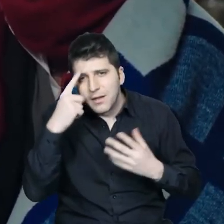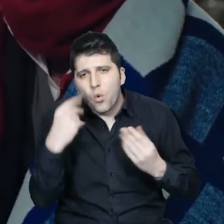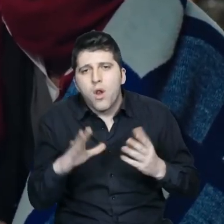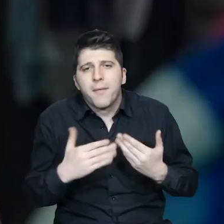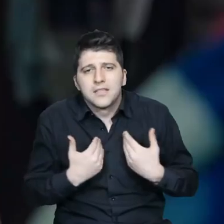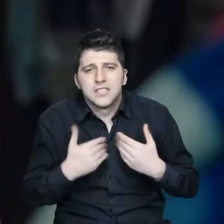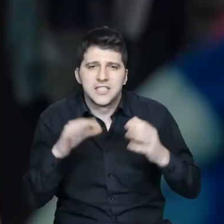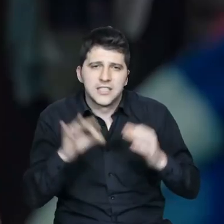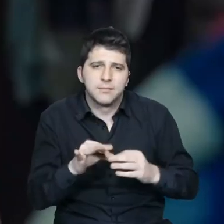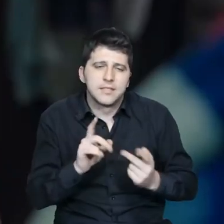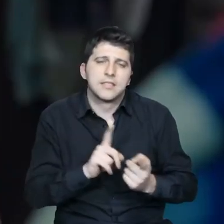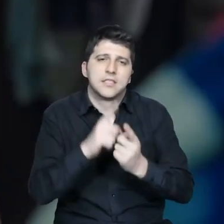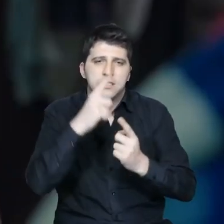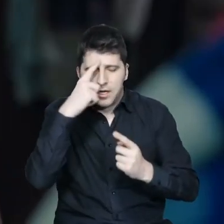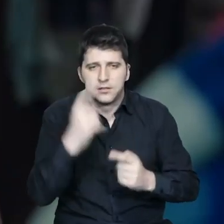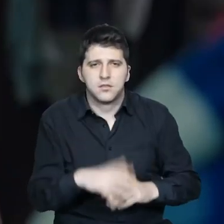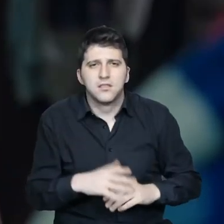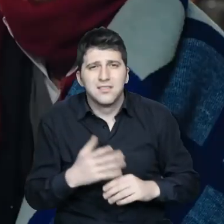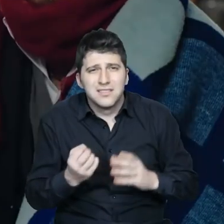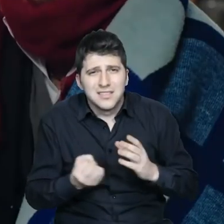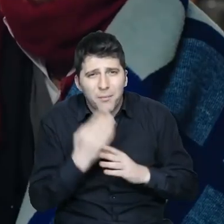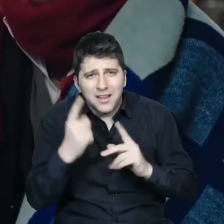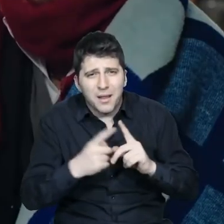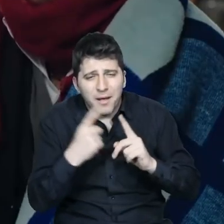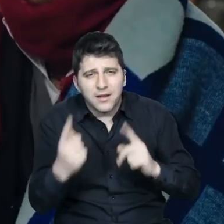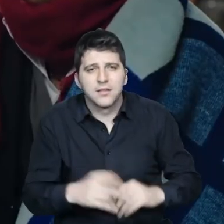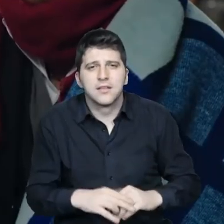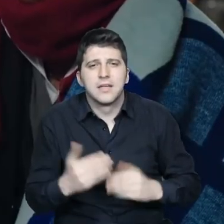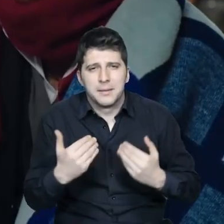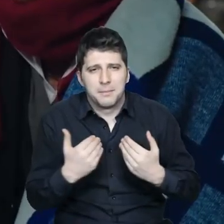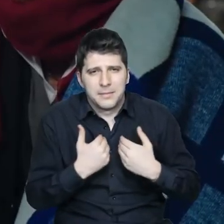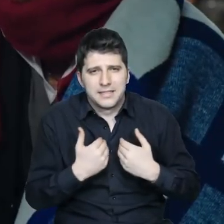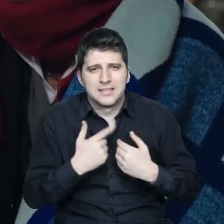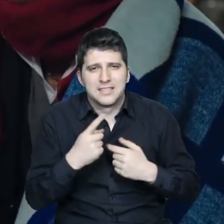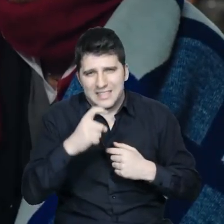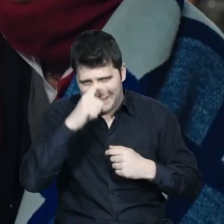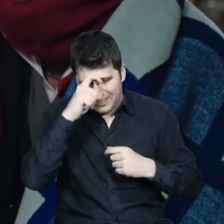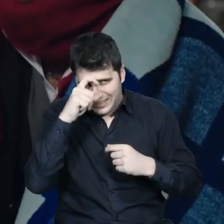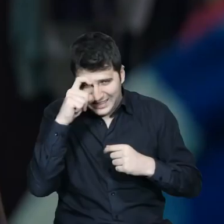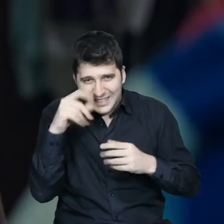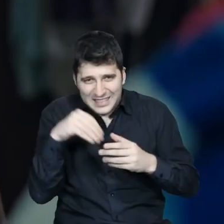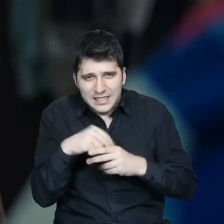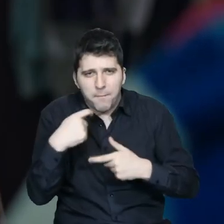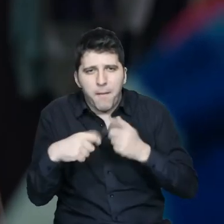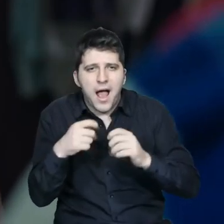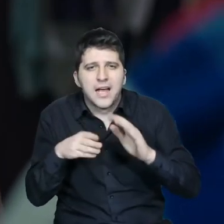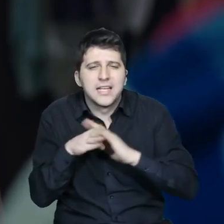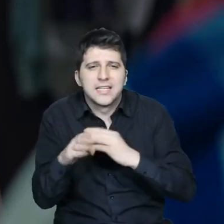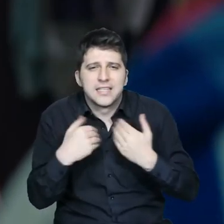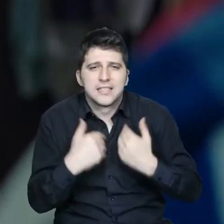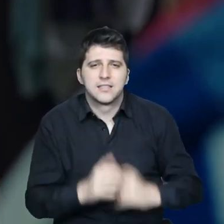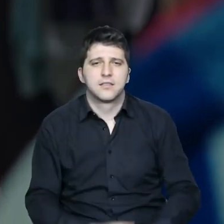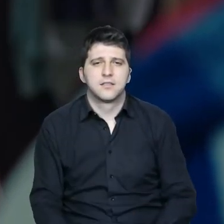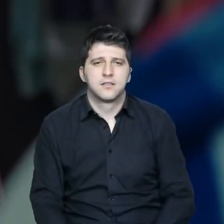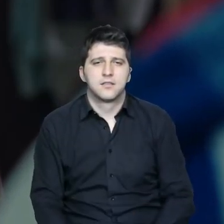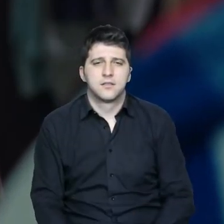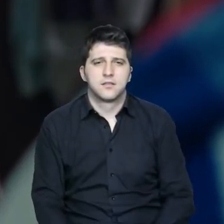olmadı, şimdi denk geldi. Sabahtan beri mi? Biz ısınmak için bankaya girmiştik de.